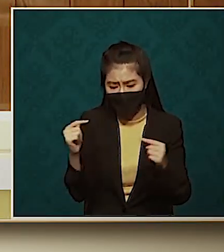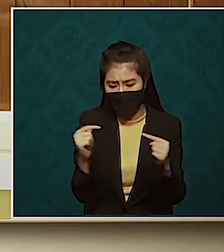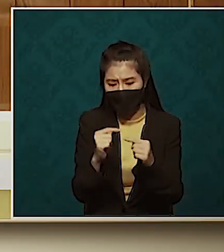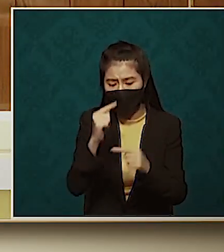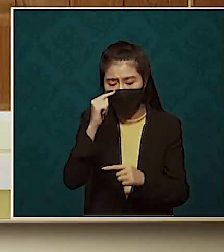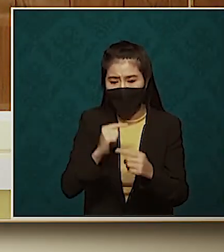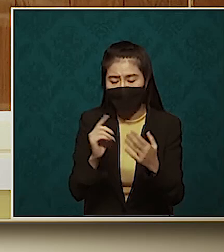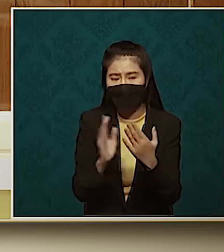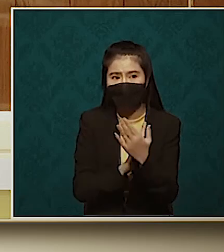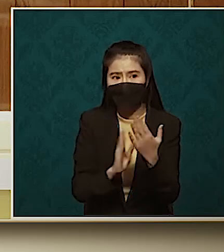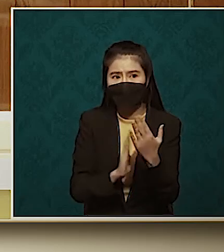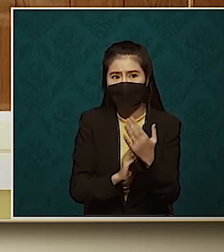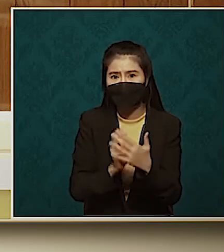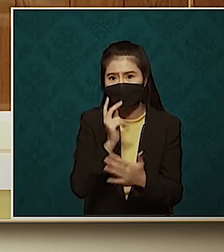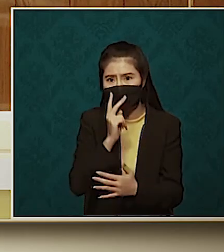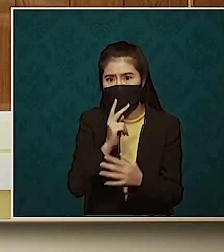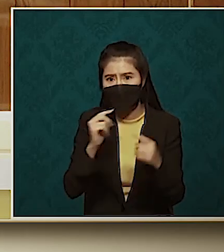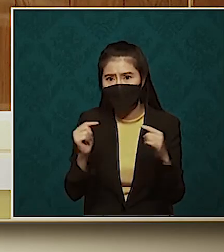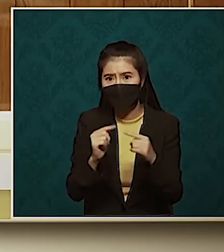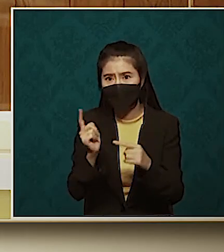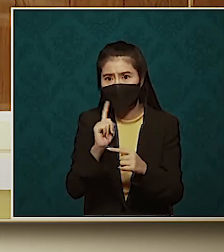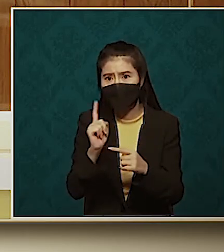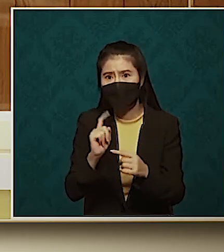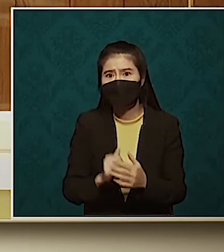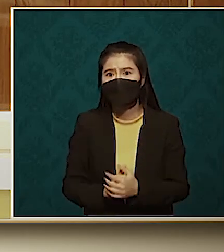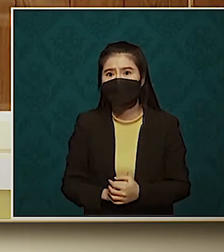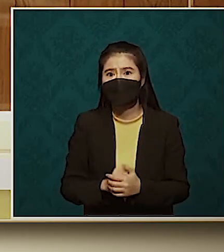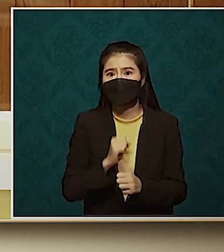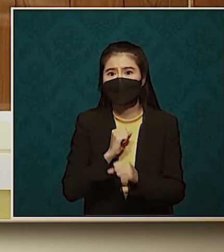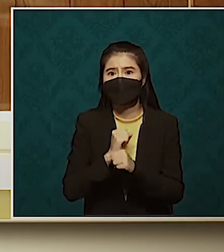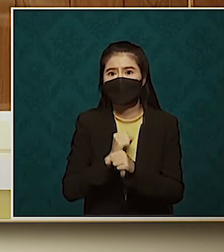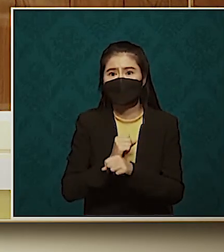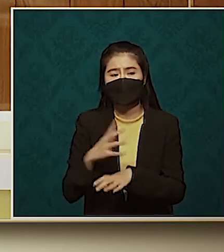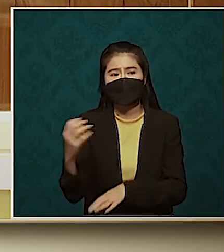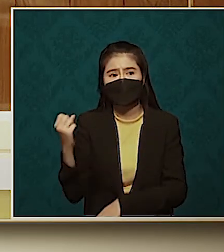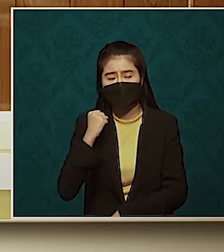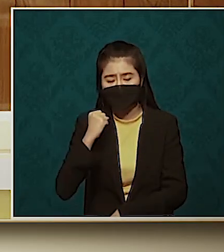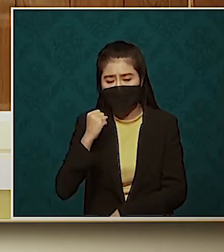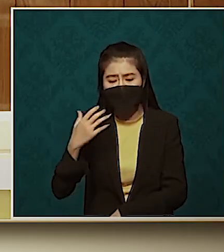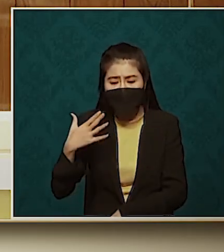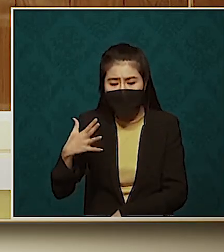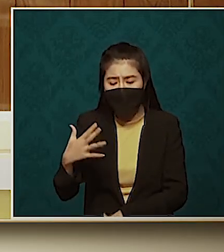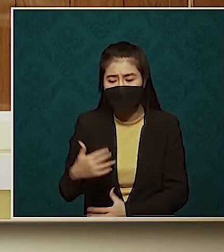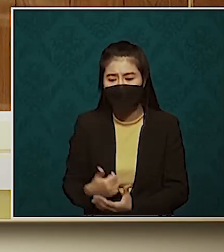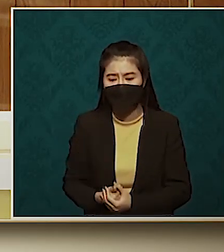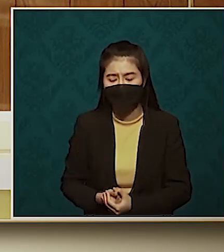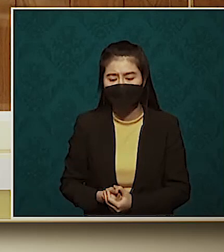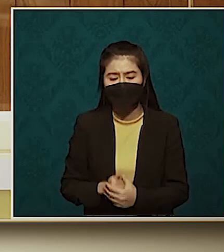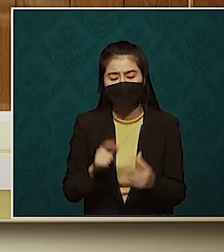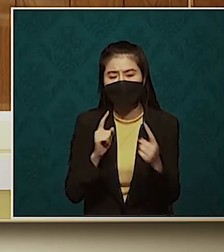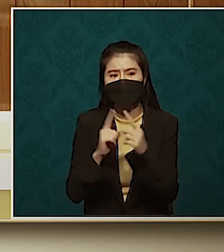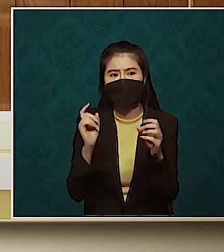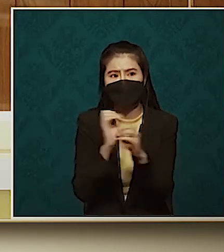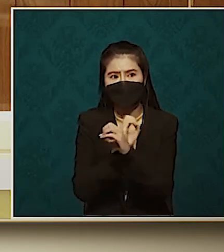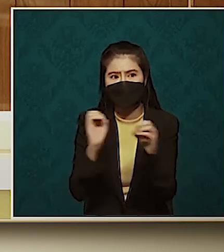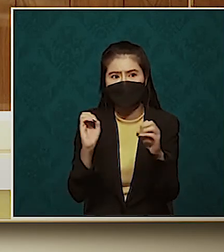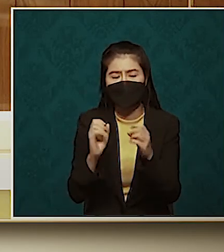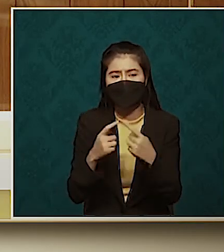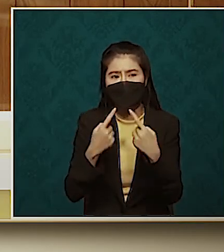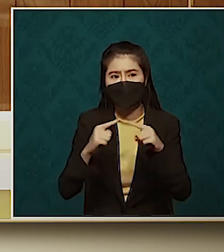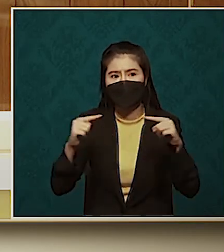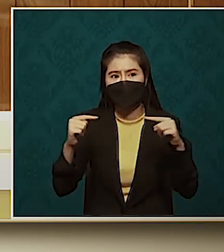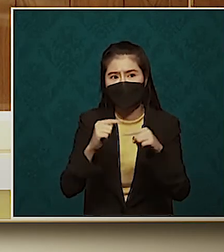ยนะเราเห็นเลยว่าไอ้ที่ไปเรียกร้องทันทีคืนอำนาจทันทีไม่มีที่ไหนเกิดขึ้นในโลกนี้ในประวัติศาสตร์แ